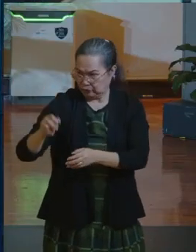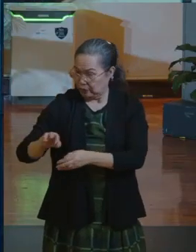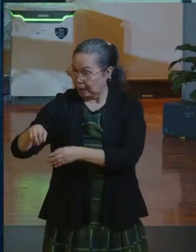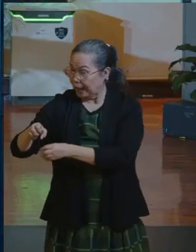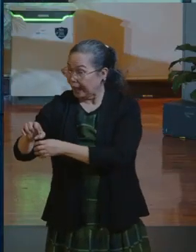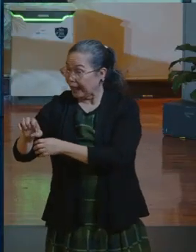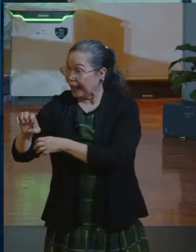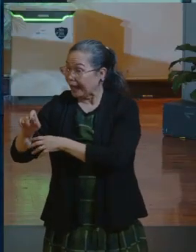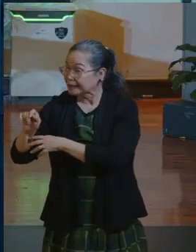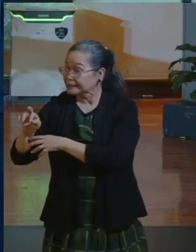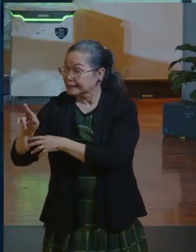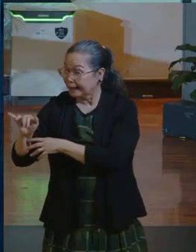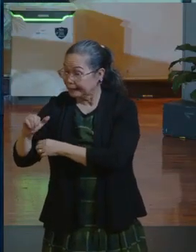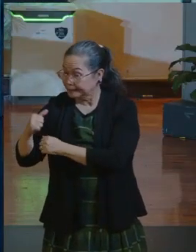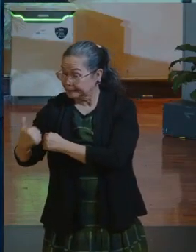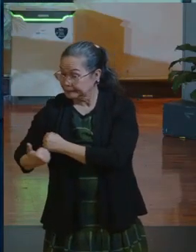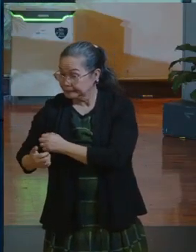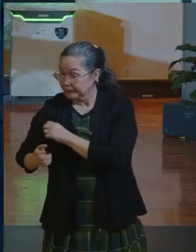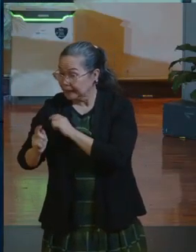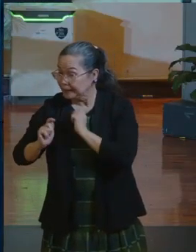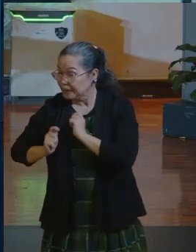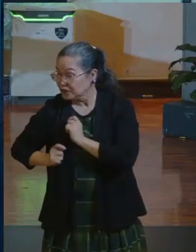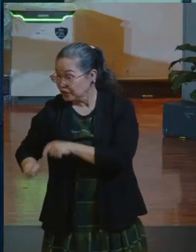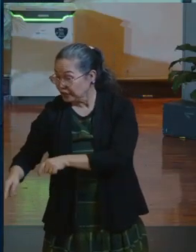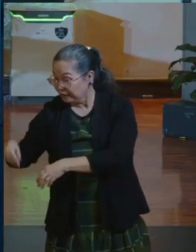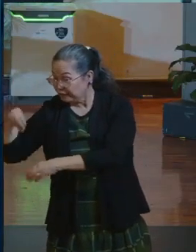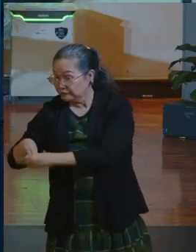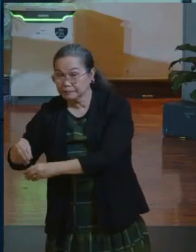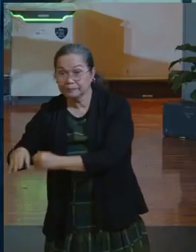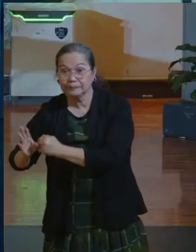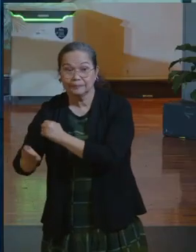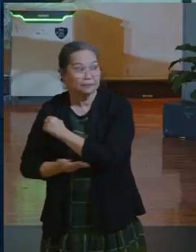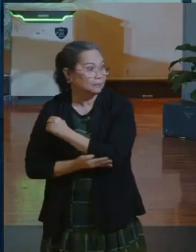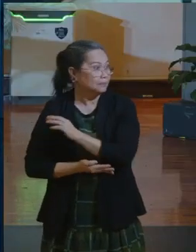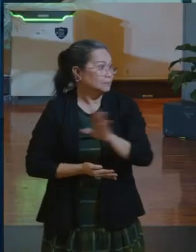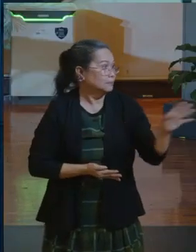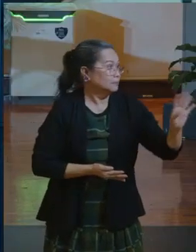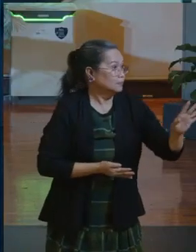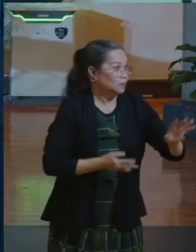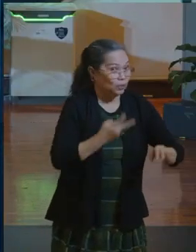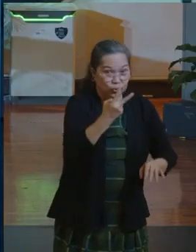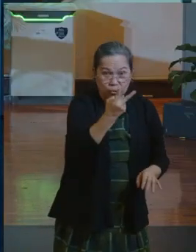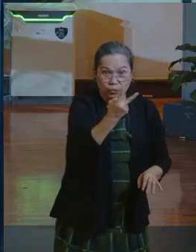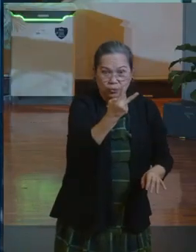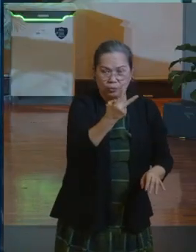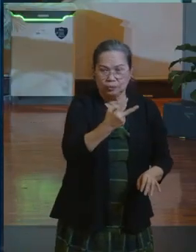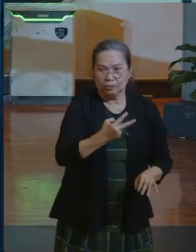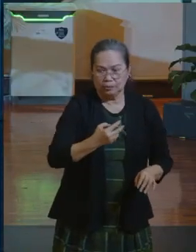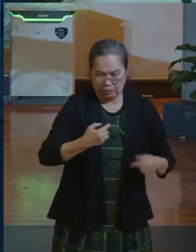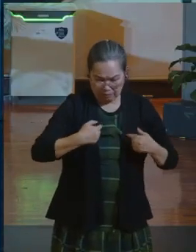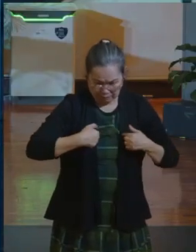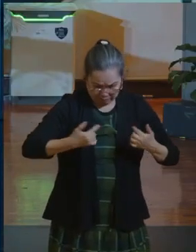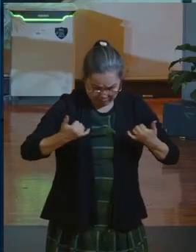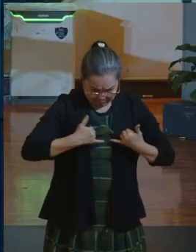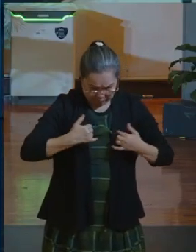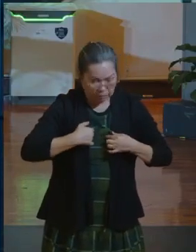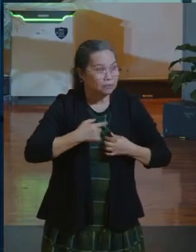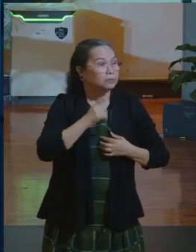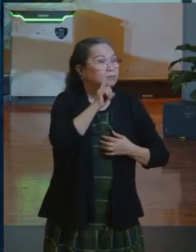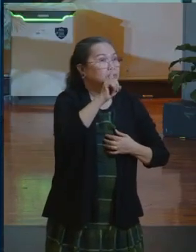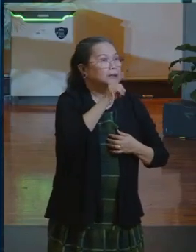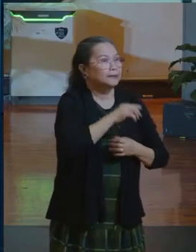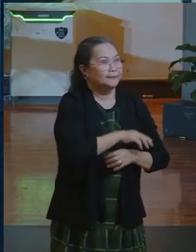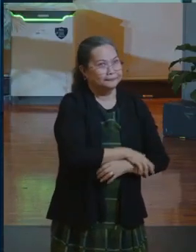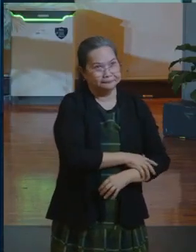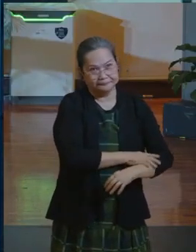nung kami sa Ditsino, noong t-shirt, huwag kayo magdadala ng 2. Yung lang suot nyo.